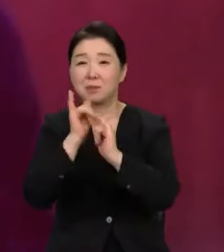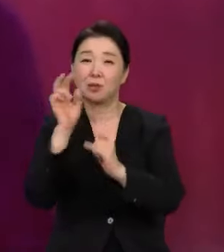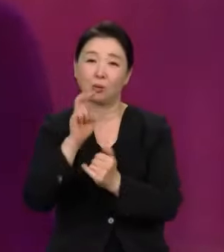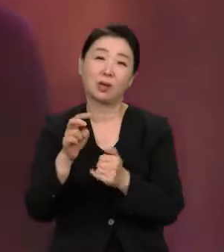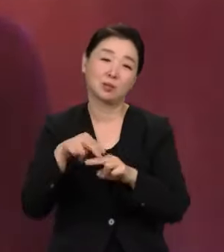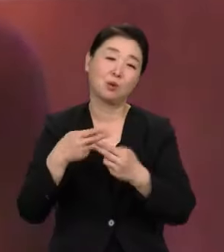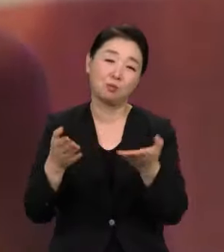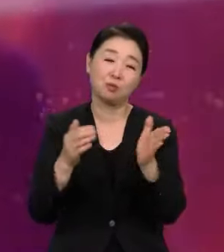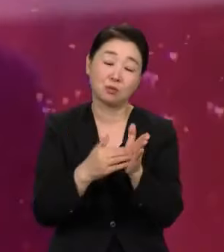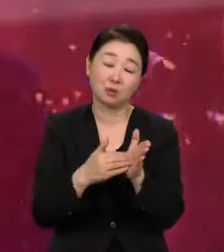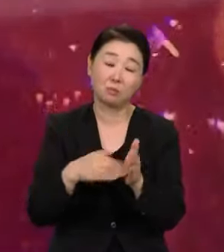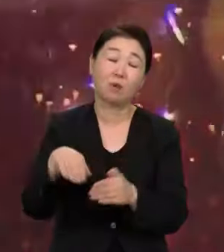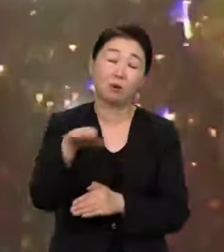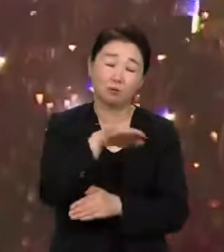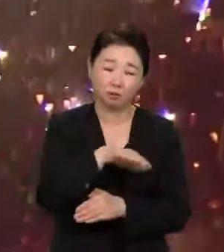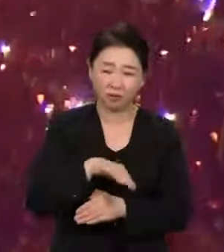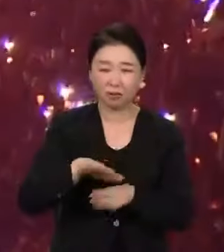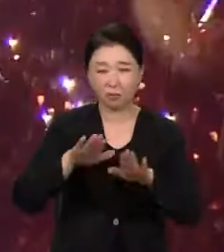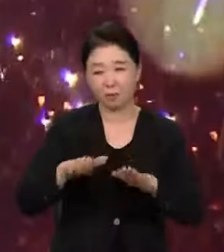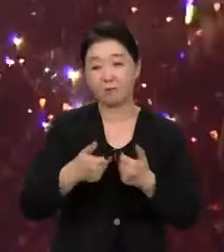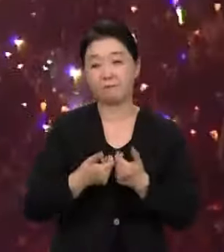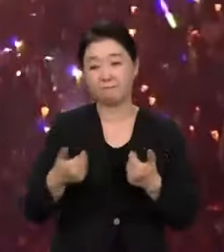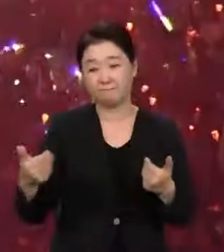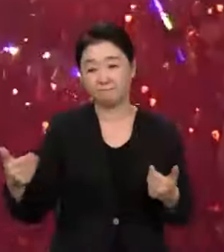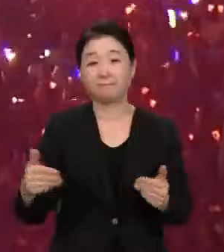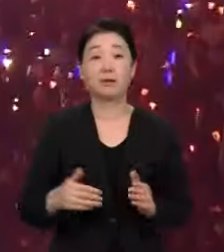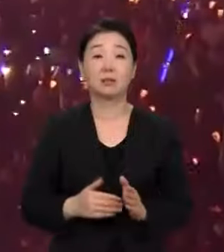채 우리 곁을 떠났습니다.